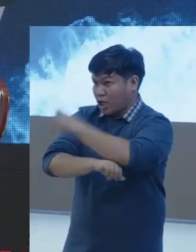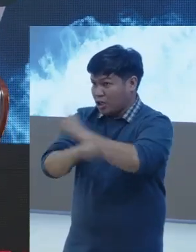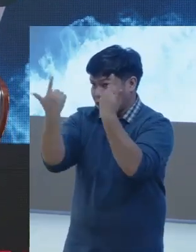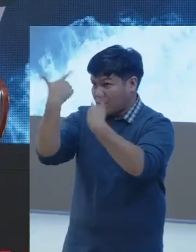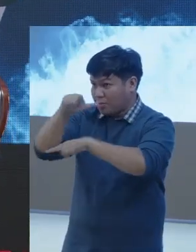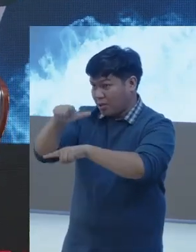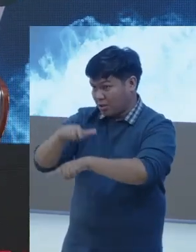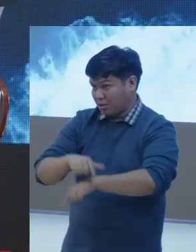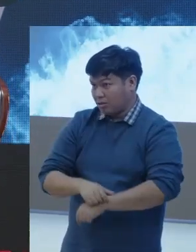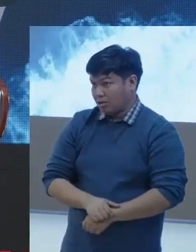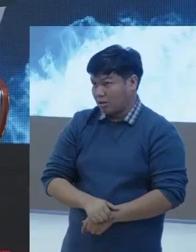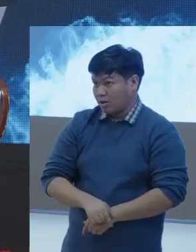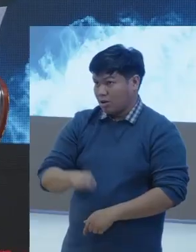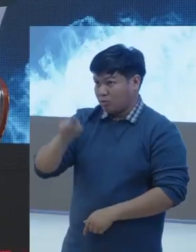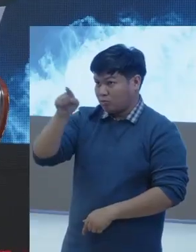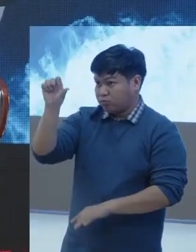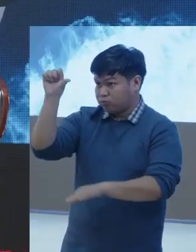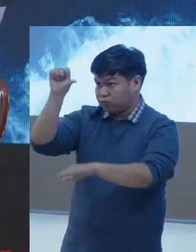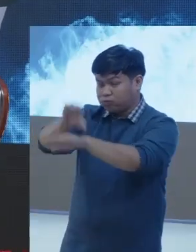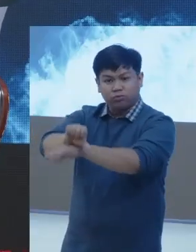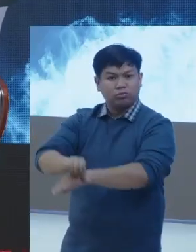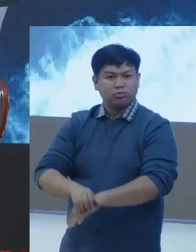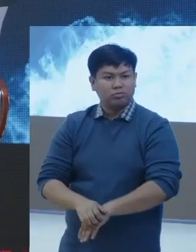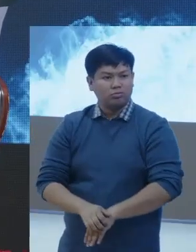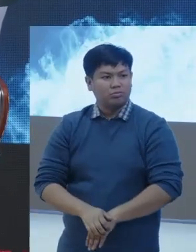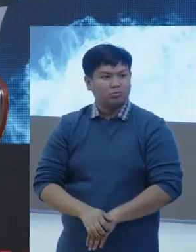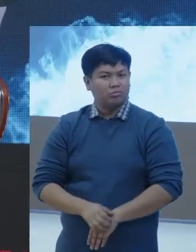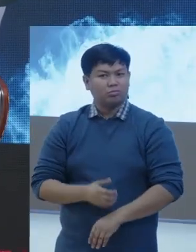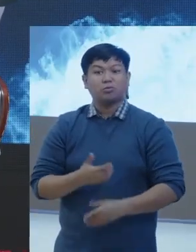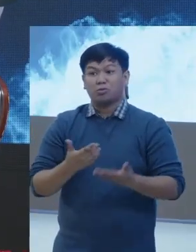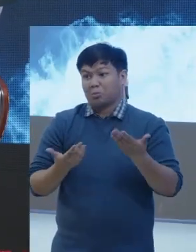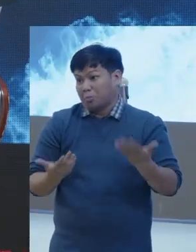the people of Nineveh believed God."